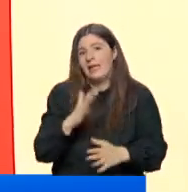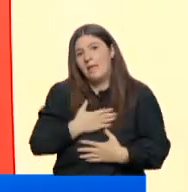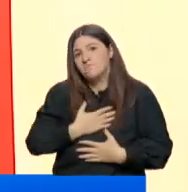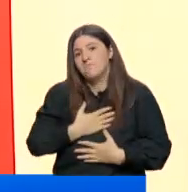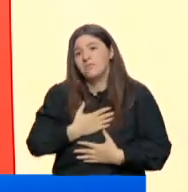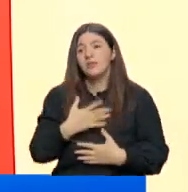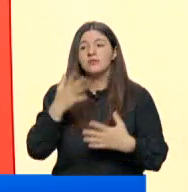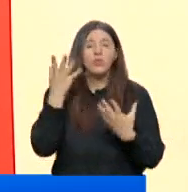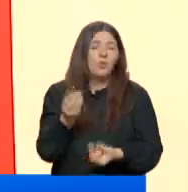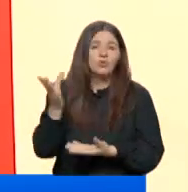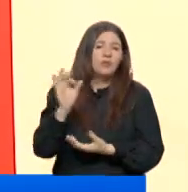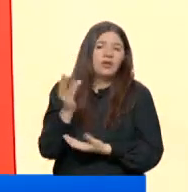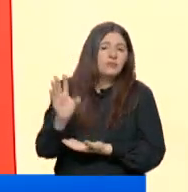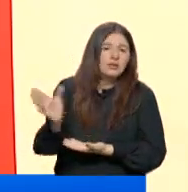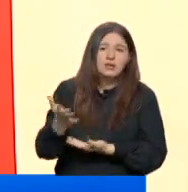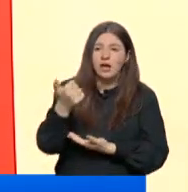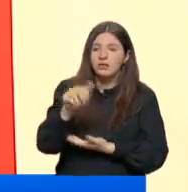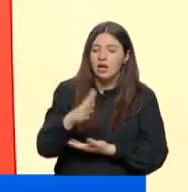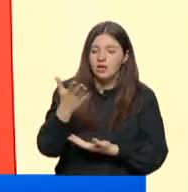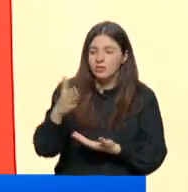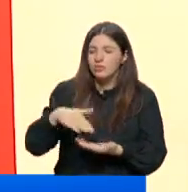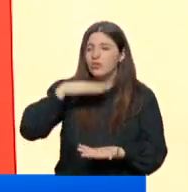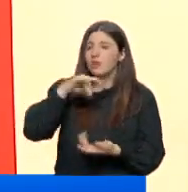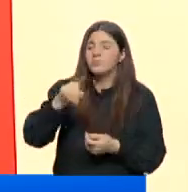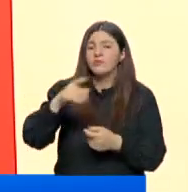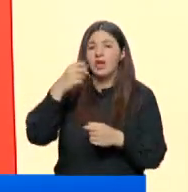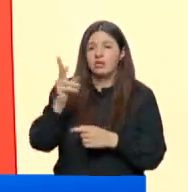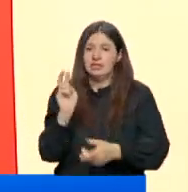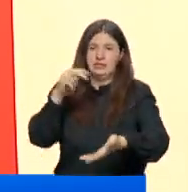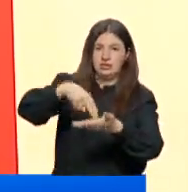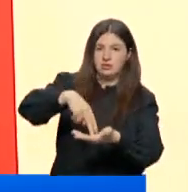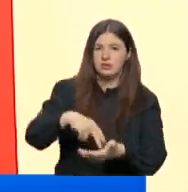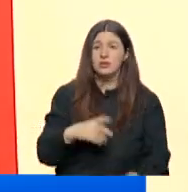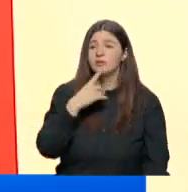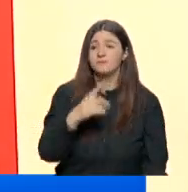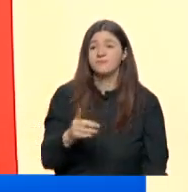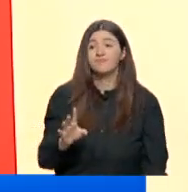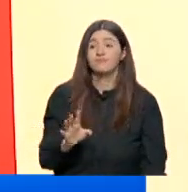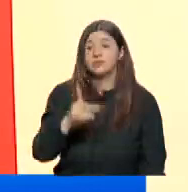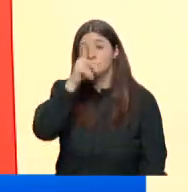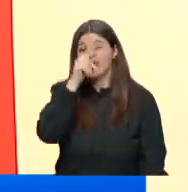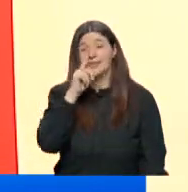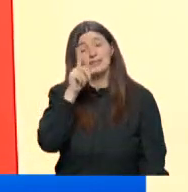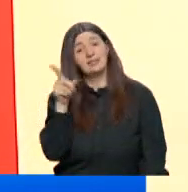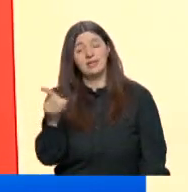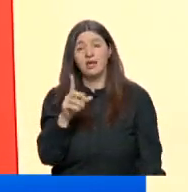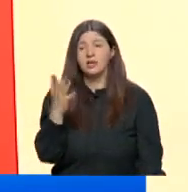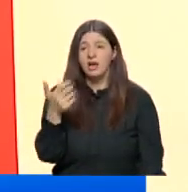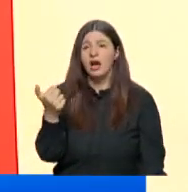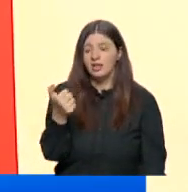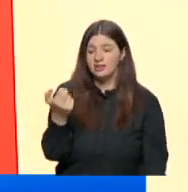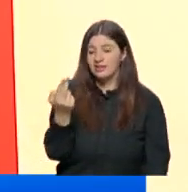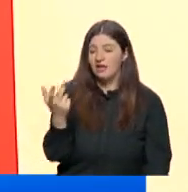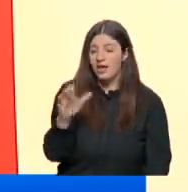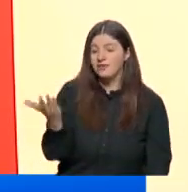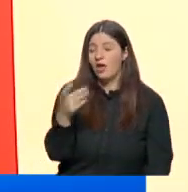beklersiniz. Şimdi ne oldu? Böyle olmadı. 6 ay dolarken bu sefer Tayyip Erdoğan çıktı. Dedi ki Mart, Nisan, yani aslında bir 6-7 ay